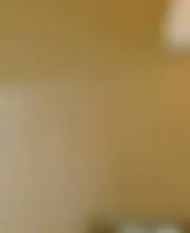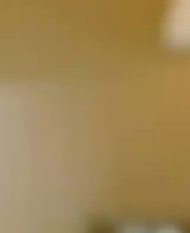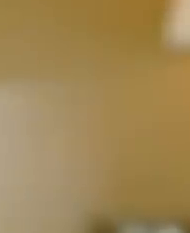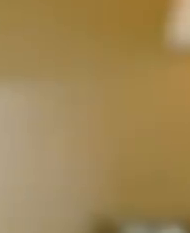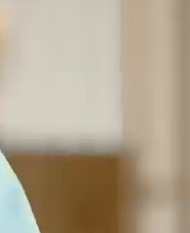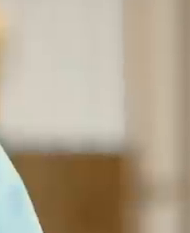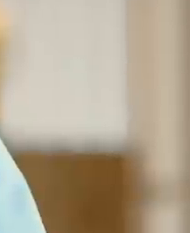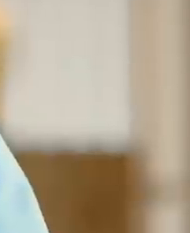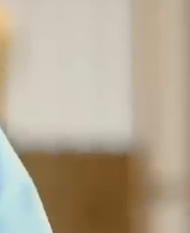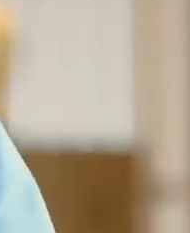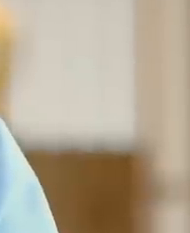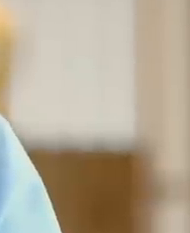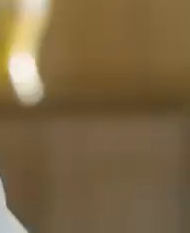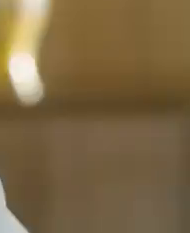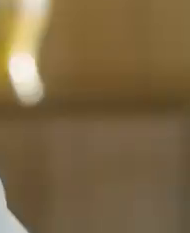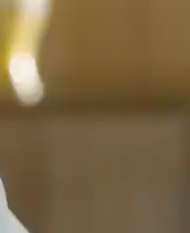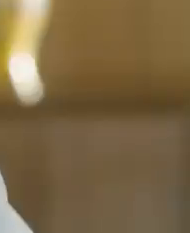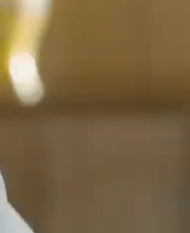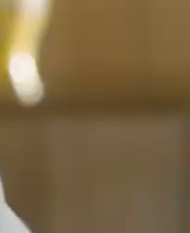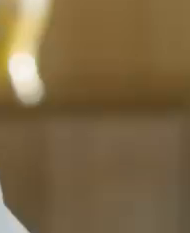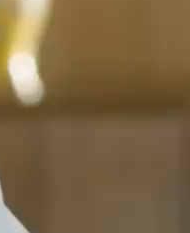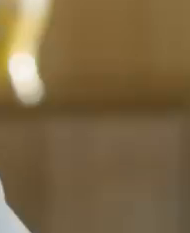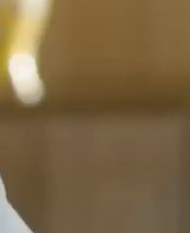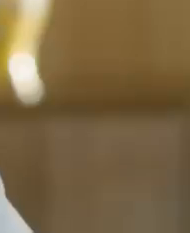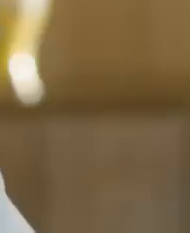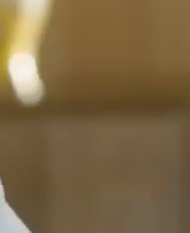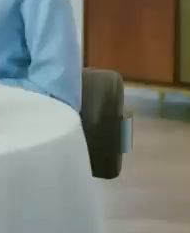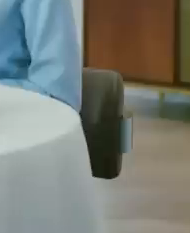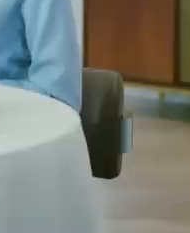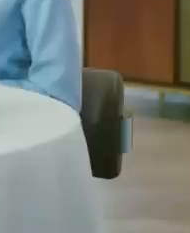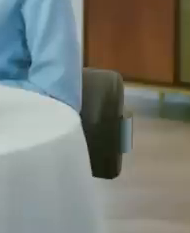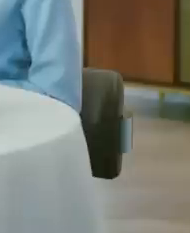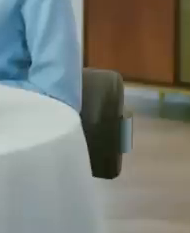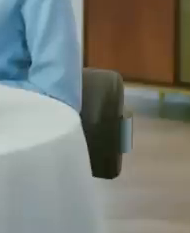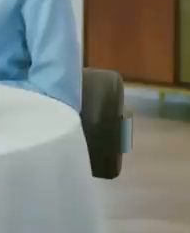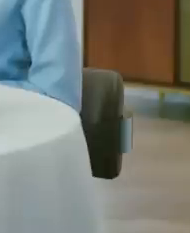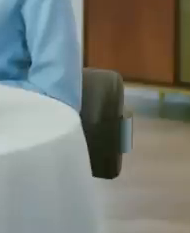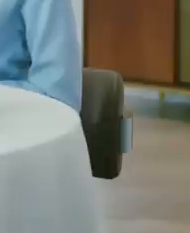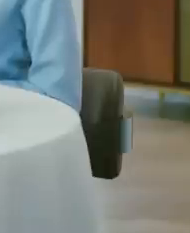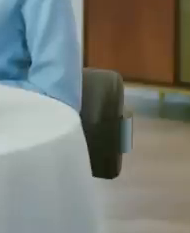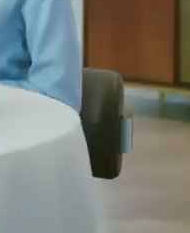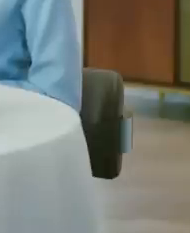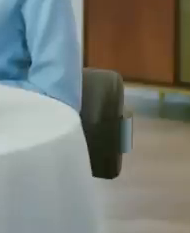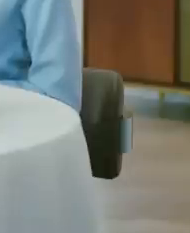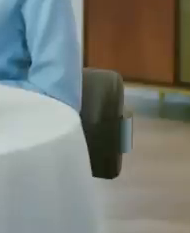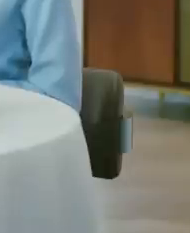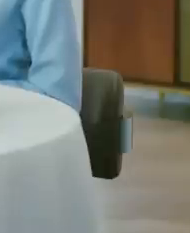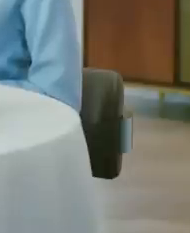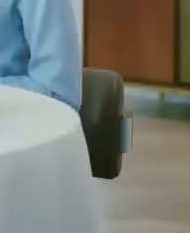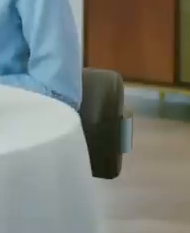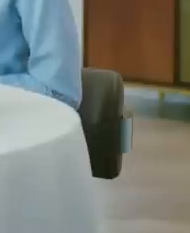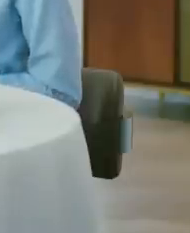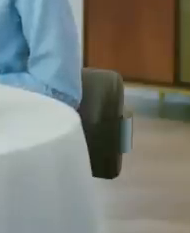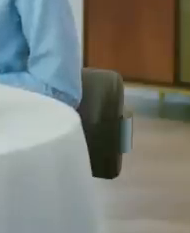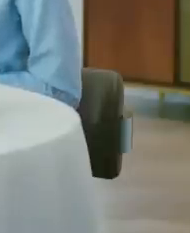탕수육은 부먹이죠. 찍먹이죠. 제일 맛있는 건 꼭먹이죠. 꼭꼭 씹어 먹어야 제맛이